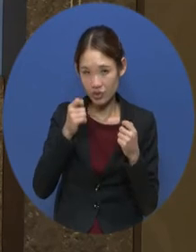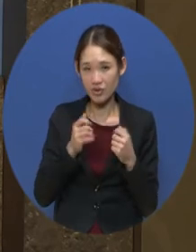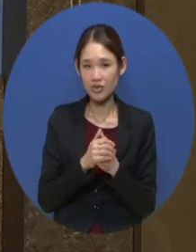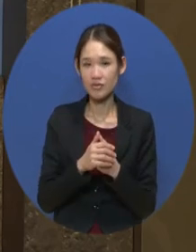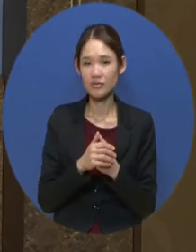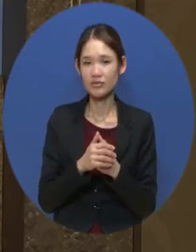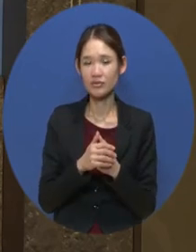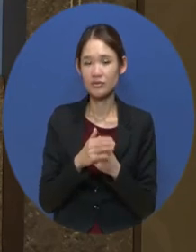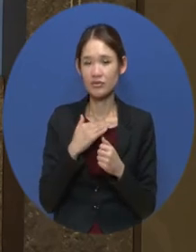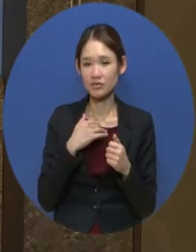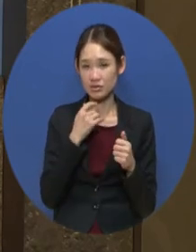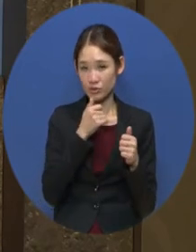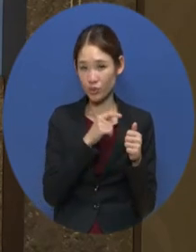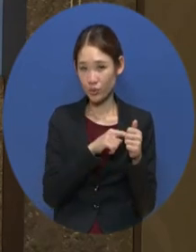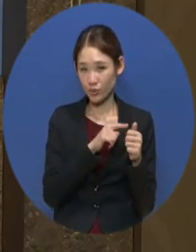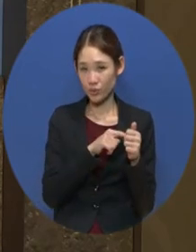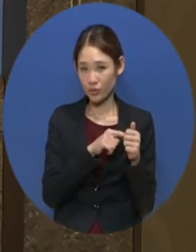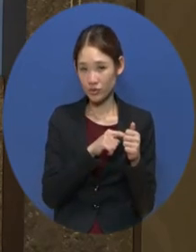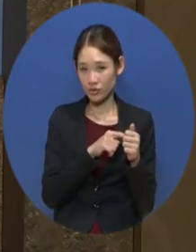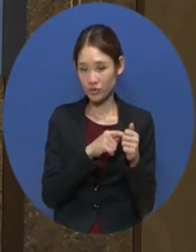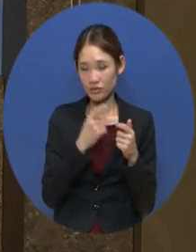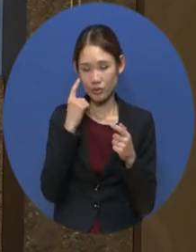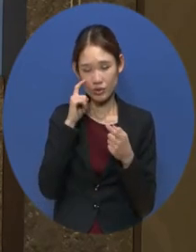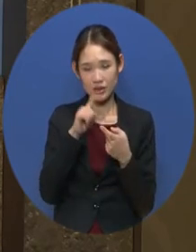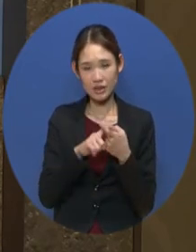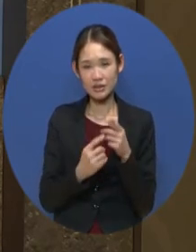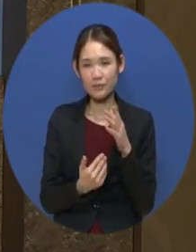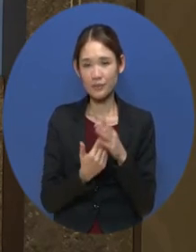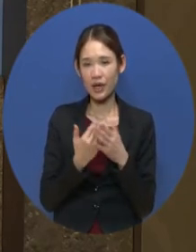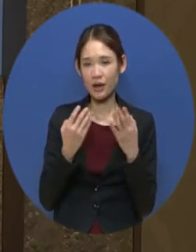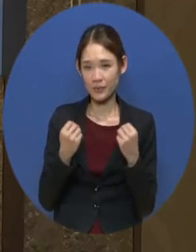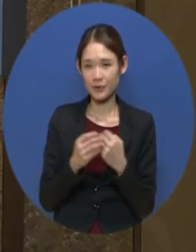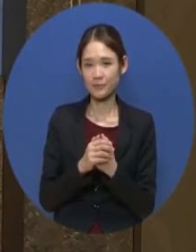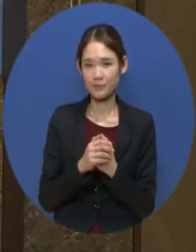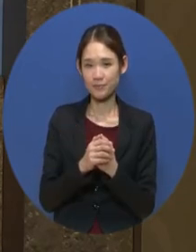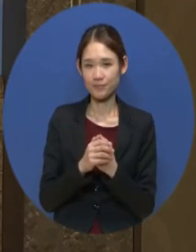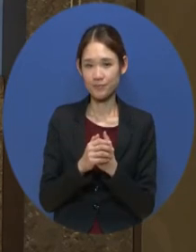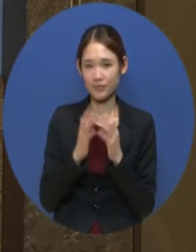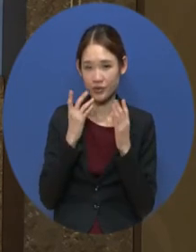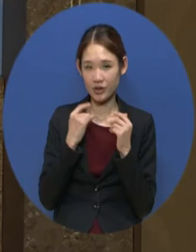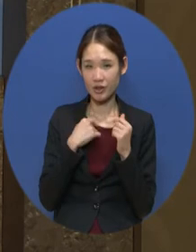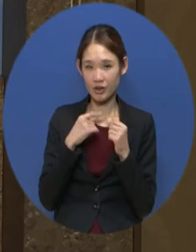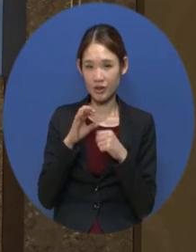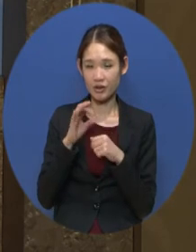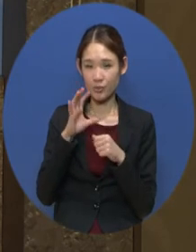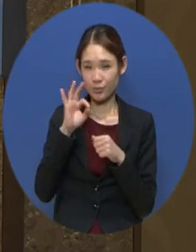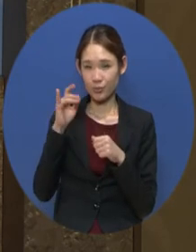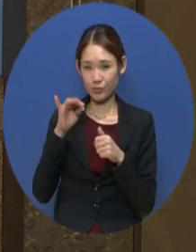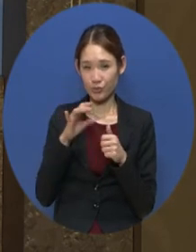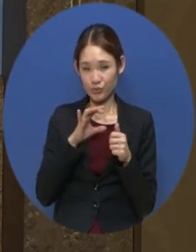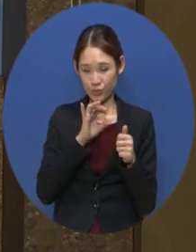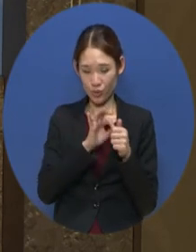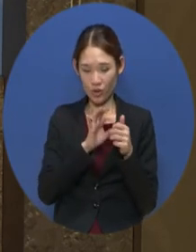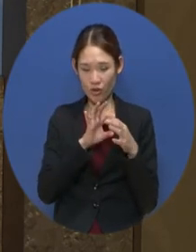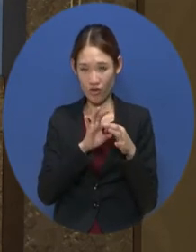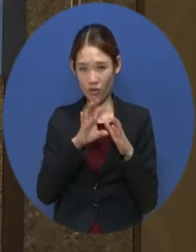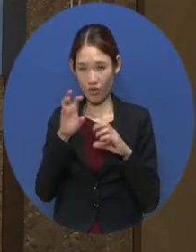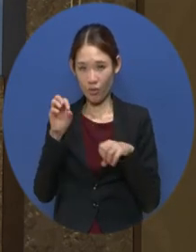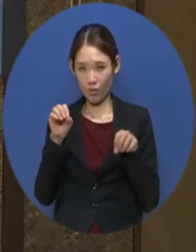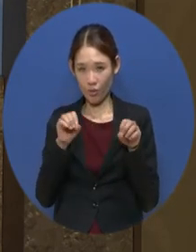좋겠는데 네. 그제 아는 지인도 그런 차원에서 관심을 갖게 됐고 아이에게 이 어플리케이션을 통해